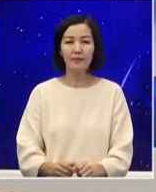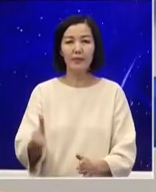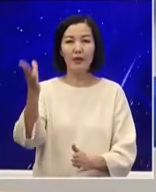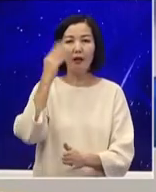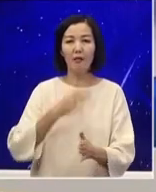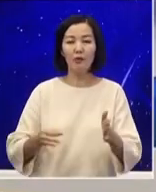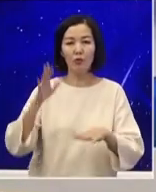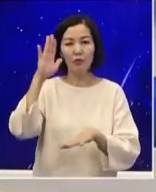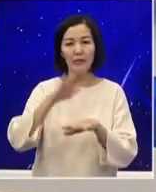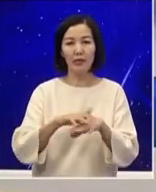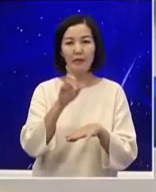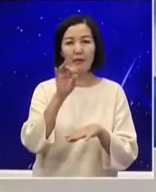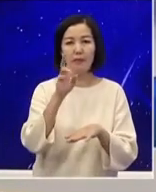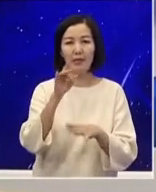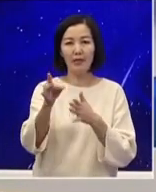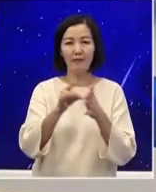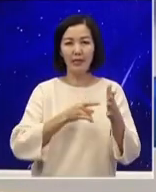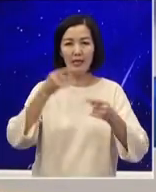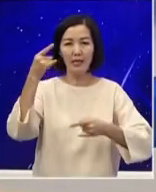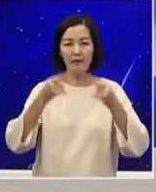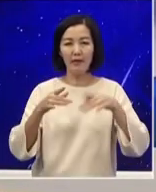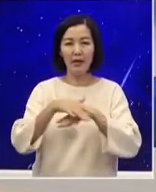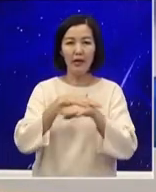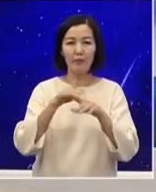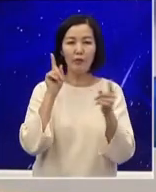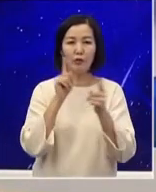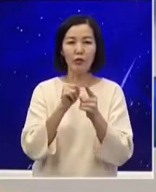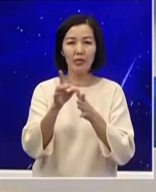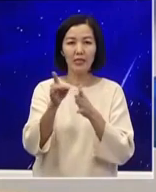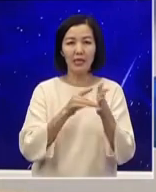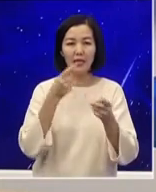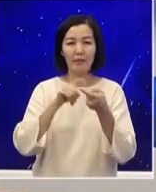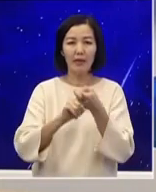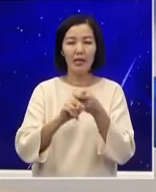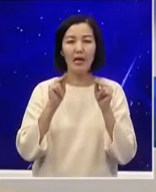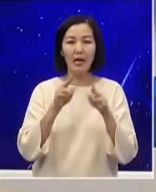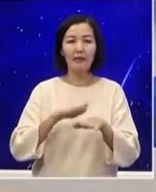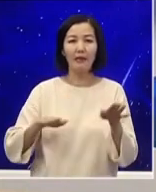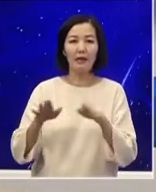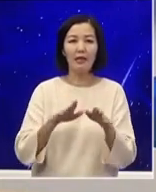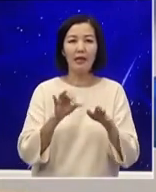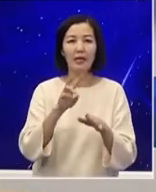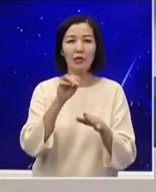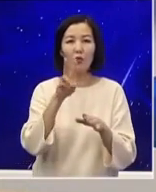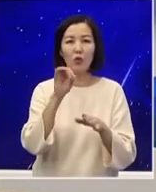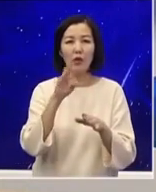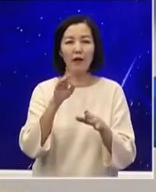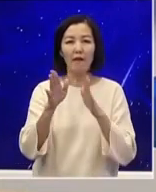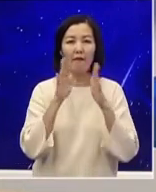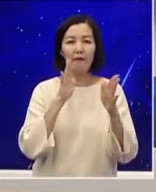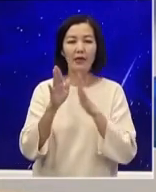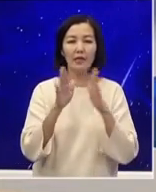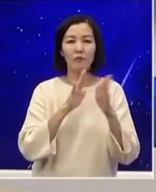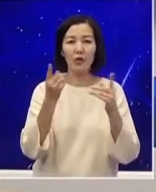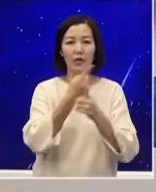Алматы облысының әкімі Амандық Баталов тікелей эфирде халықпен жүздесті. Тікелей байланыс адалдық алаңы «Антикор Лайф» Facebook парақшалары